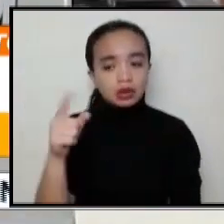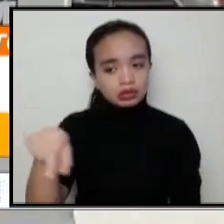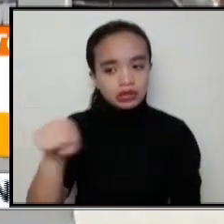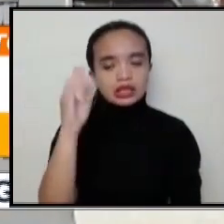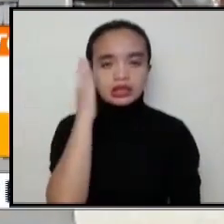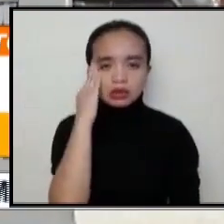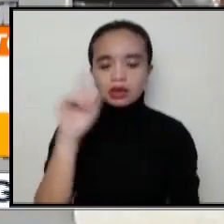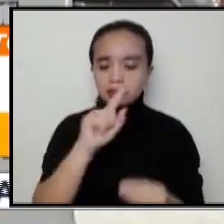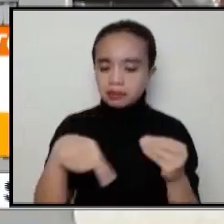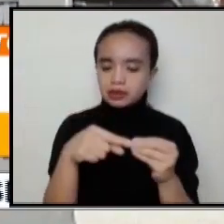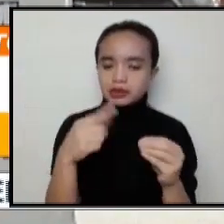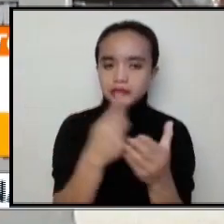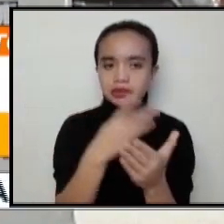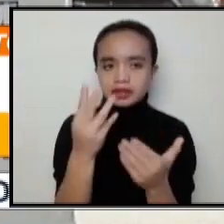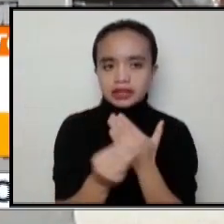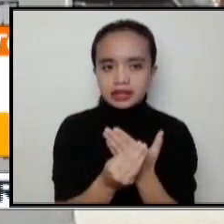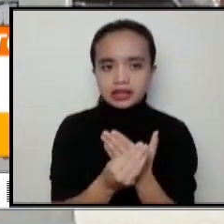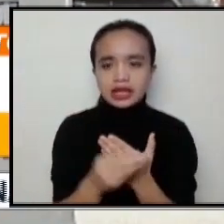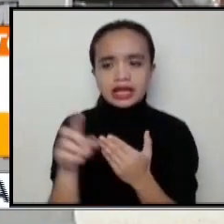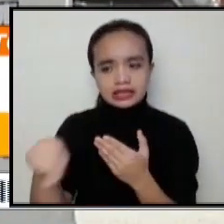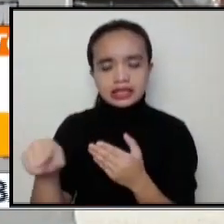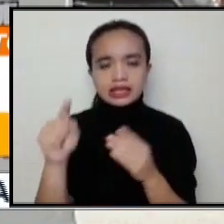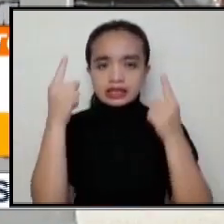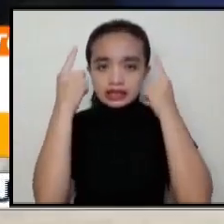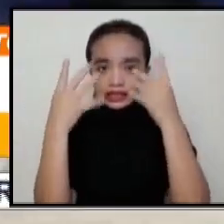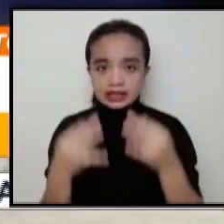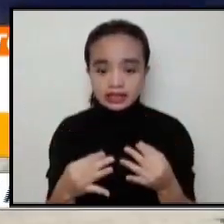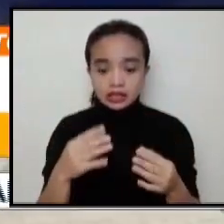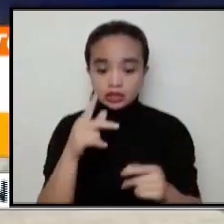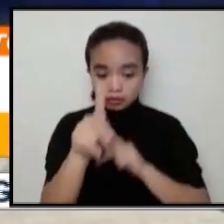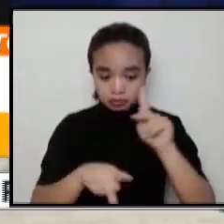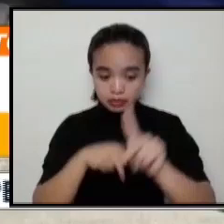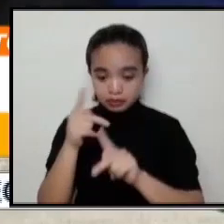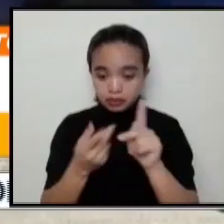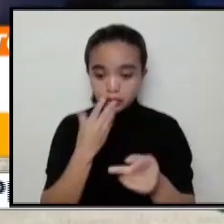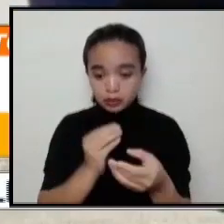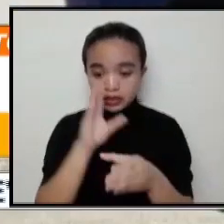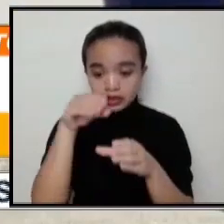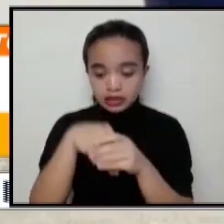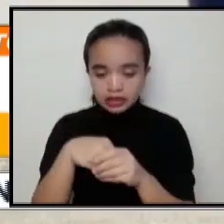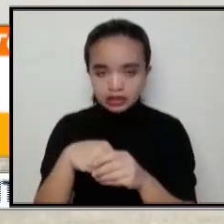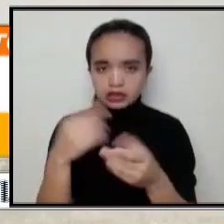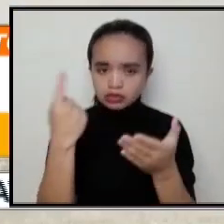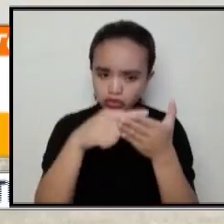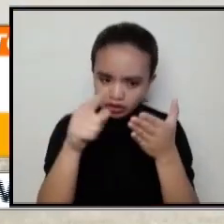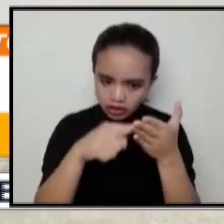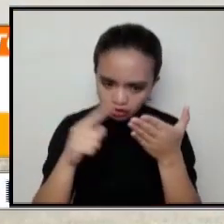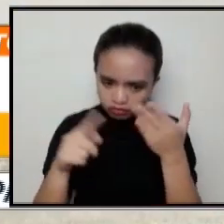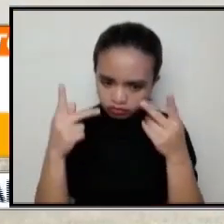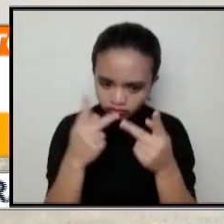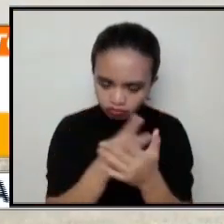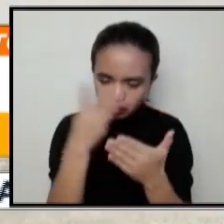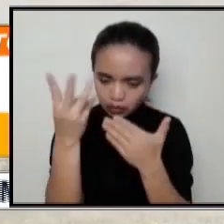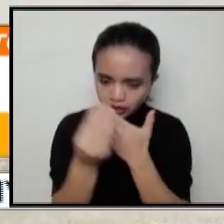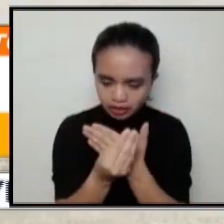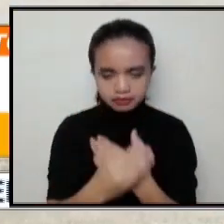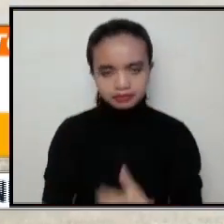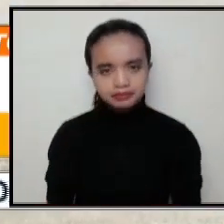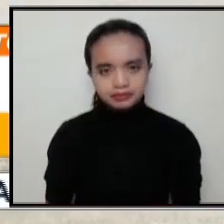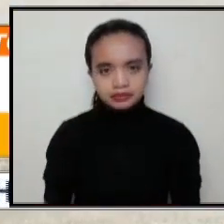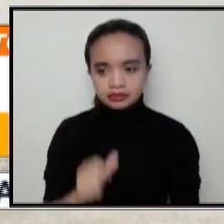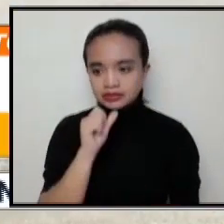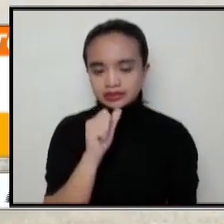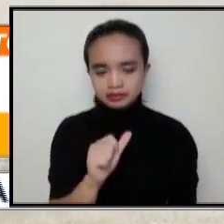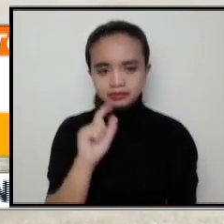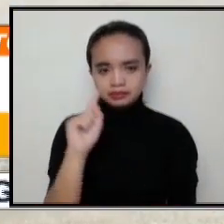And they made decisions because these people na sumama, they studied the program. Pinag-aralan talaga nila, hindi naman sila pumasok pusa.